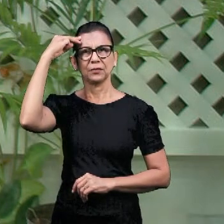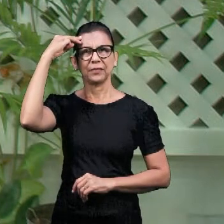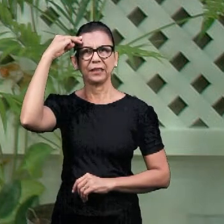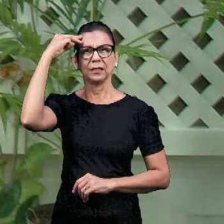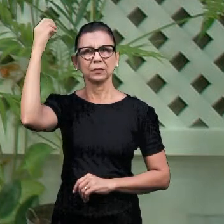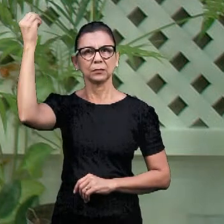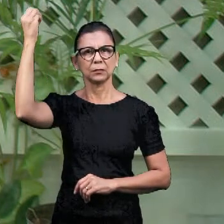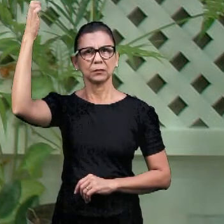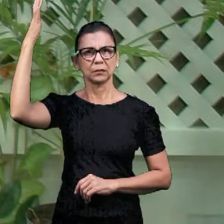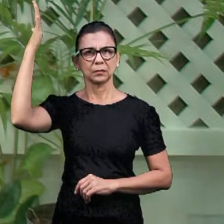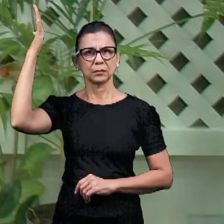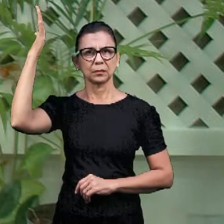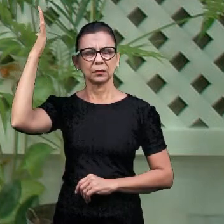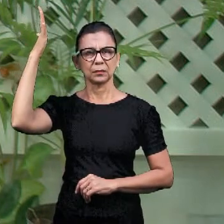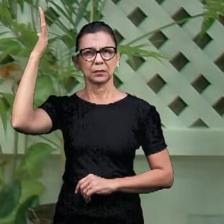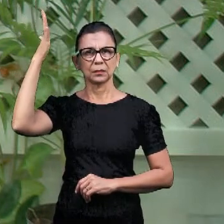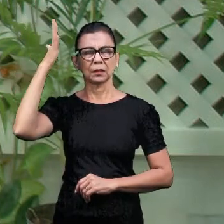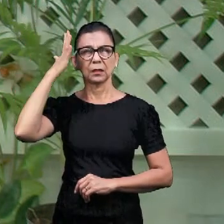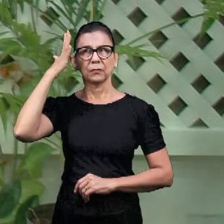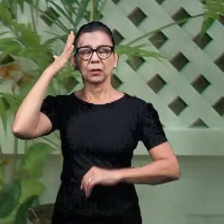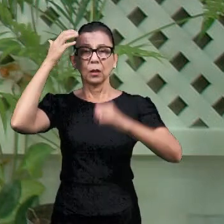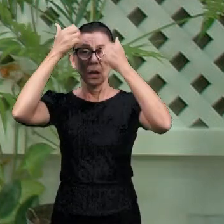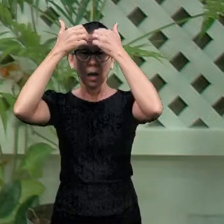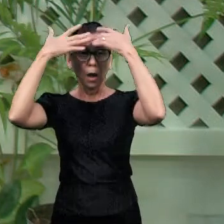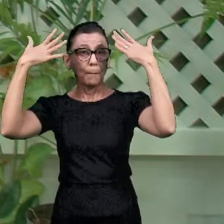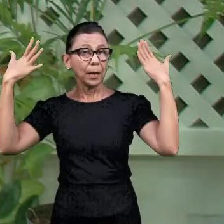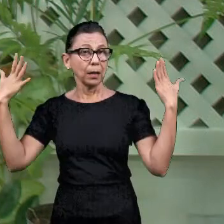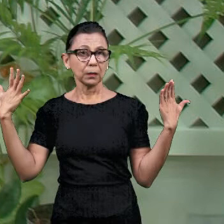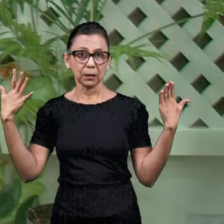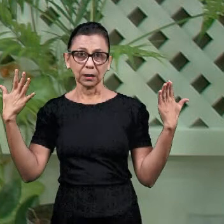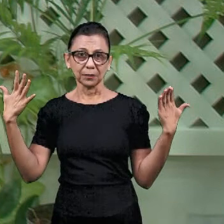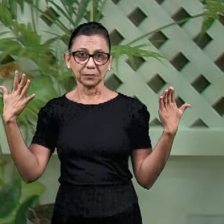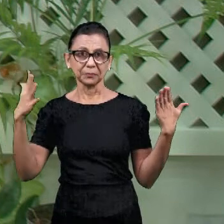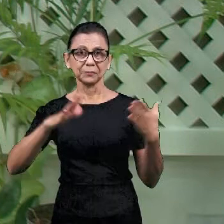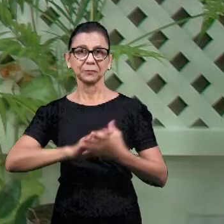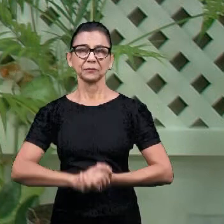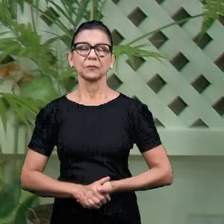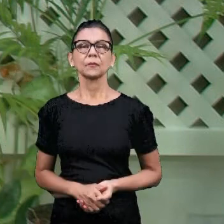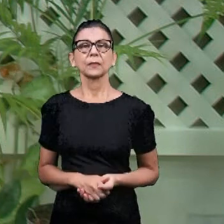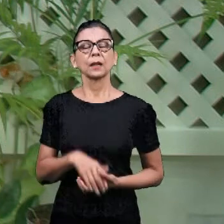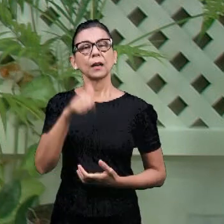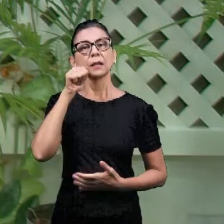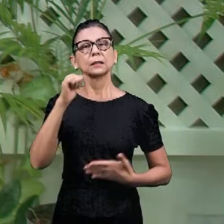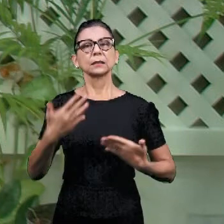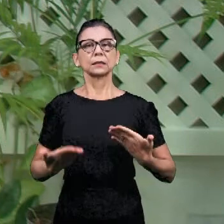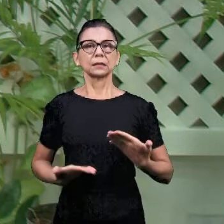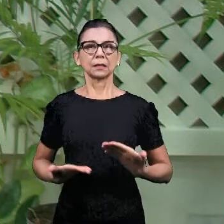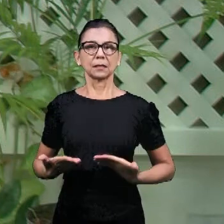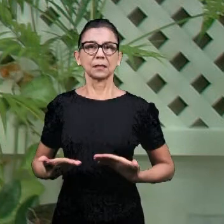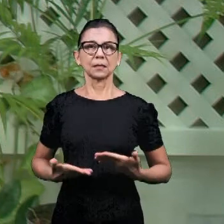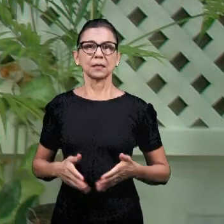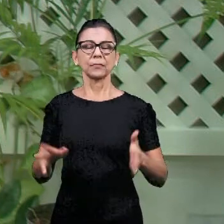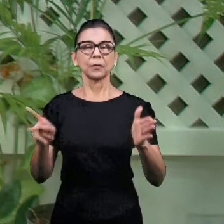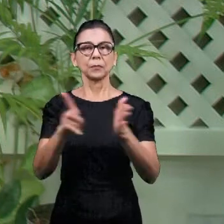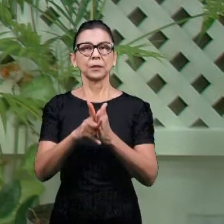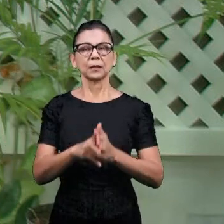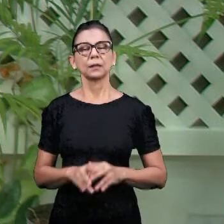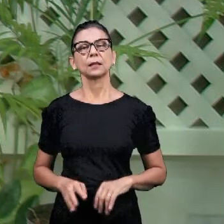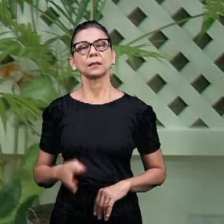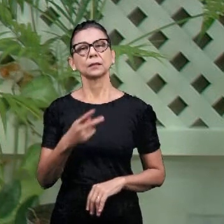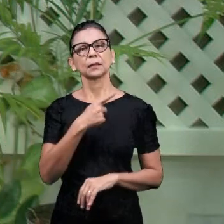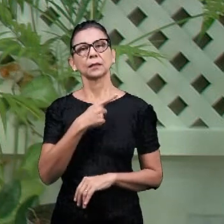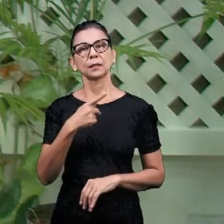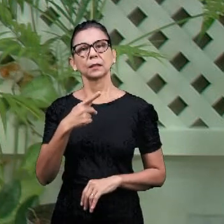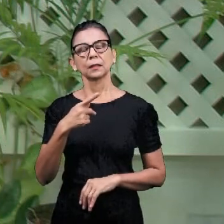Jurassi Fabiano, elle s'appelle comme ça. Cette sœur est de l'église du pasteur Vicente